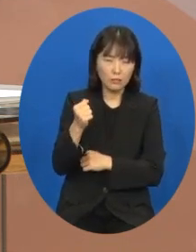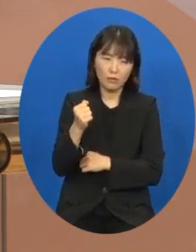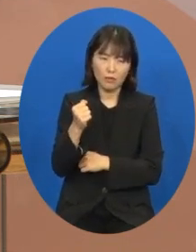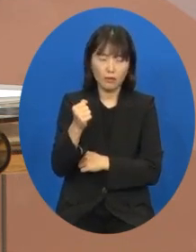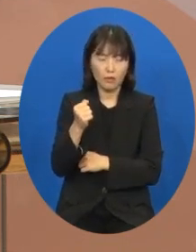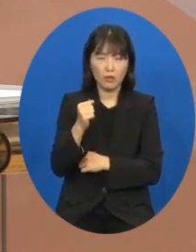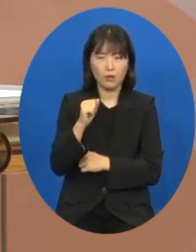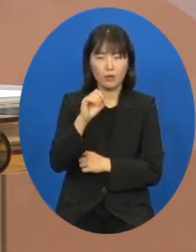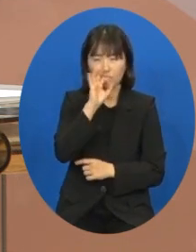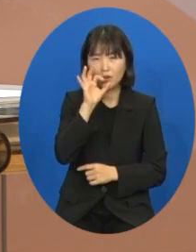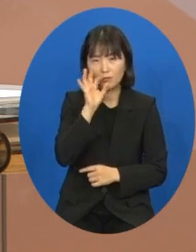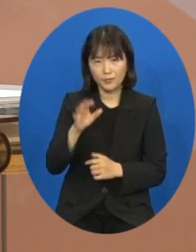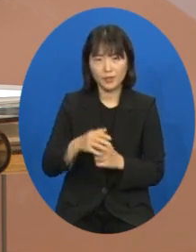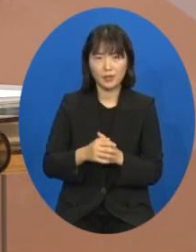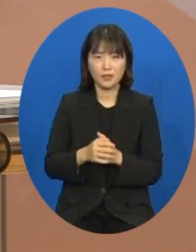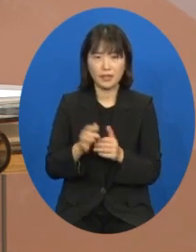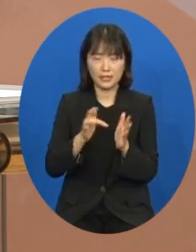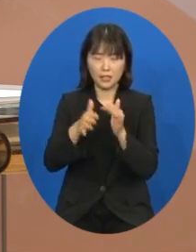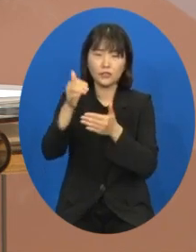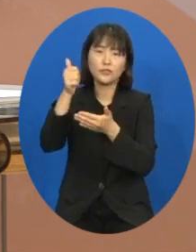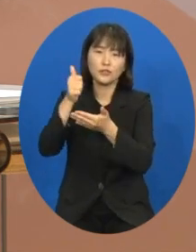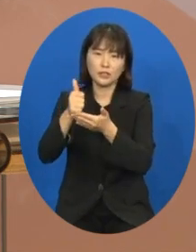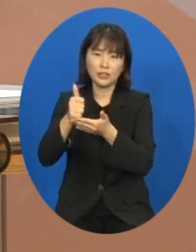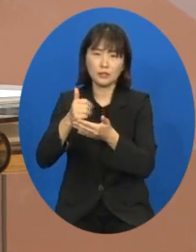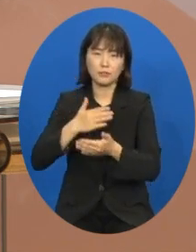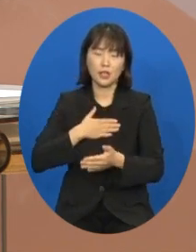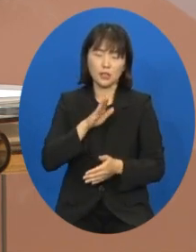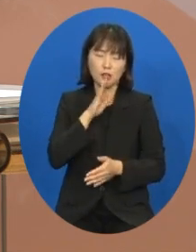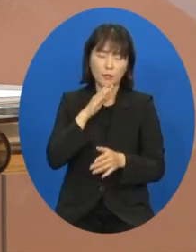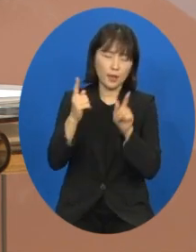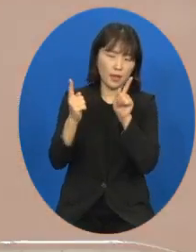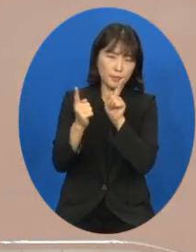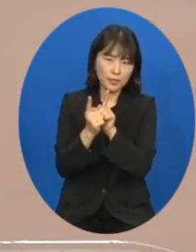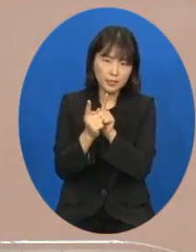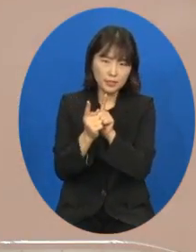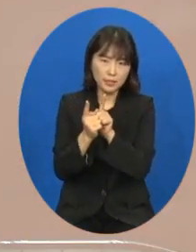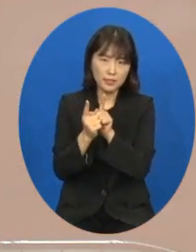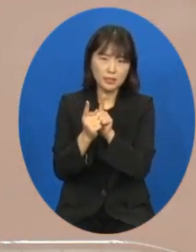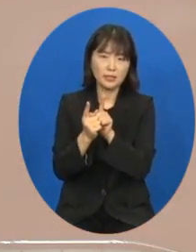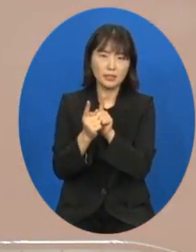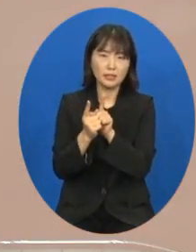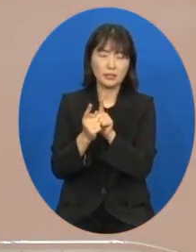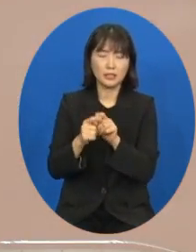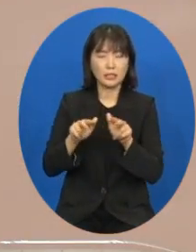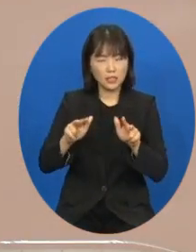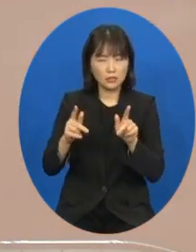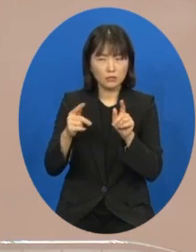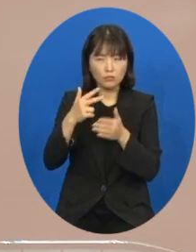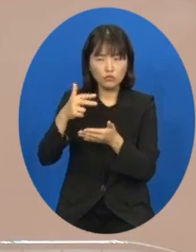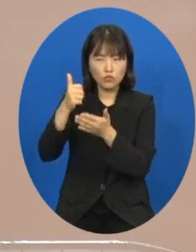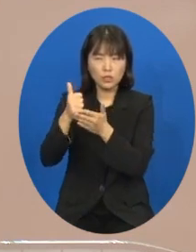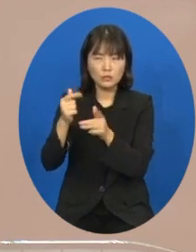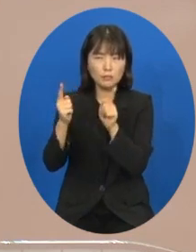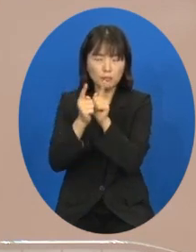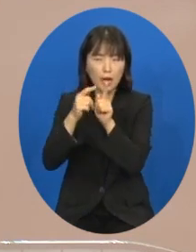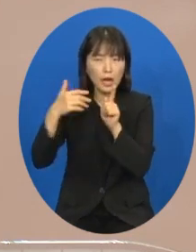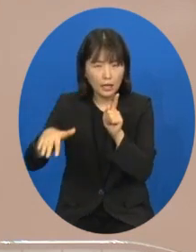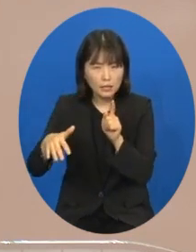없는 일입니다. 예수님을 내가 정말 만났는지, 아직은 주님을 만나지는